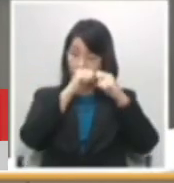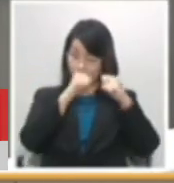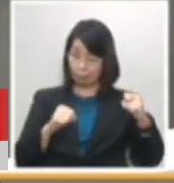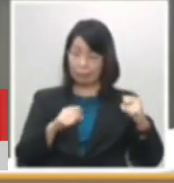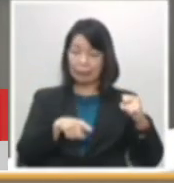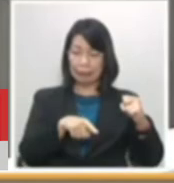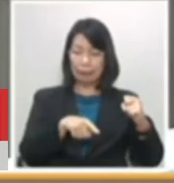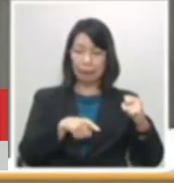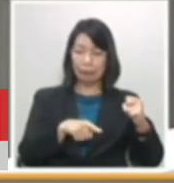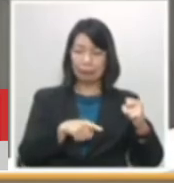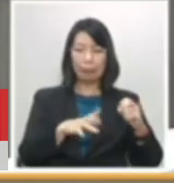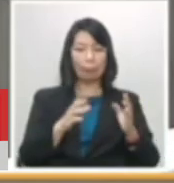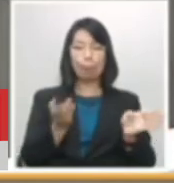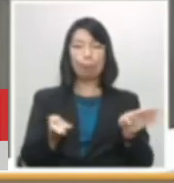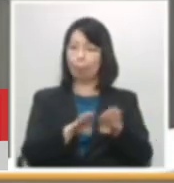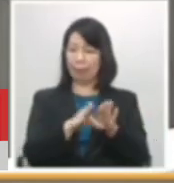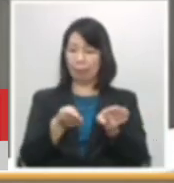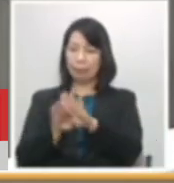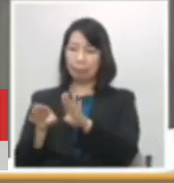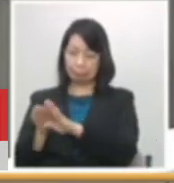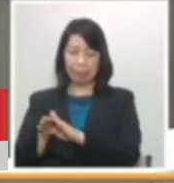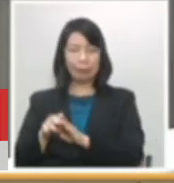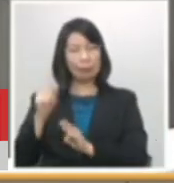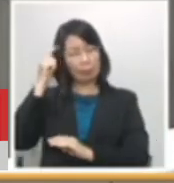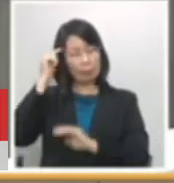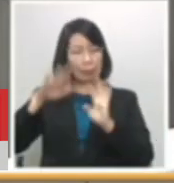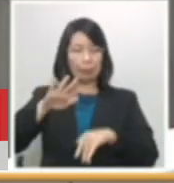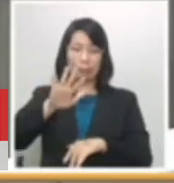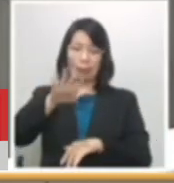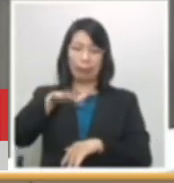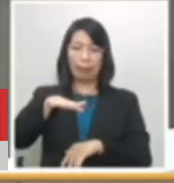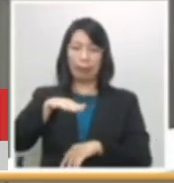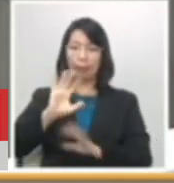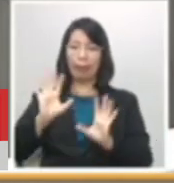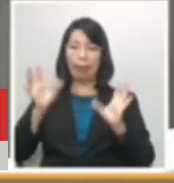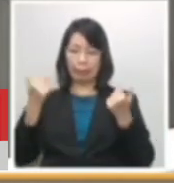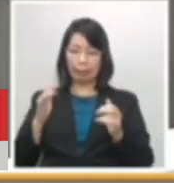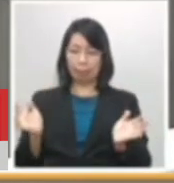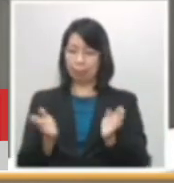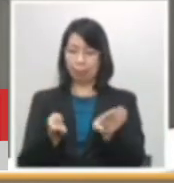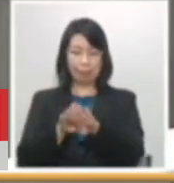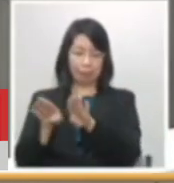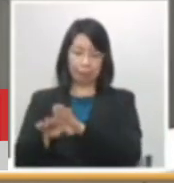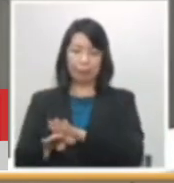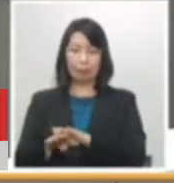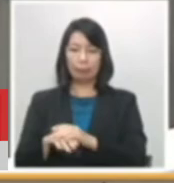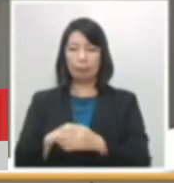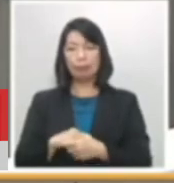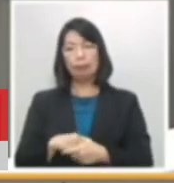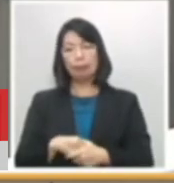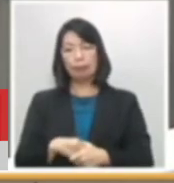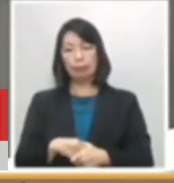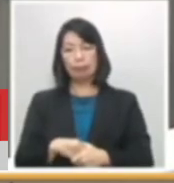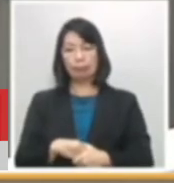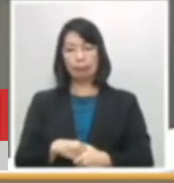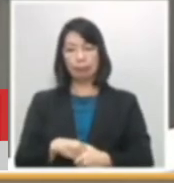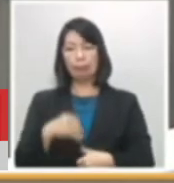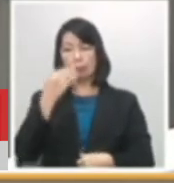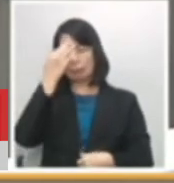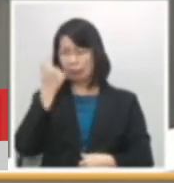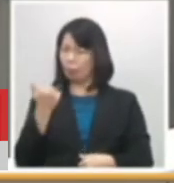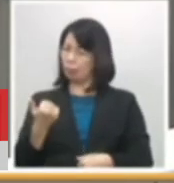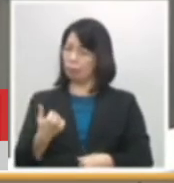วัดดอยธรรมเจดีย์ลูกปู่แบนเนี่ยไปสร้างคุณประโยชน์ให้บ้านในเมืองปลูกป่า